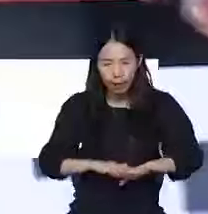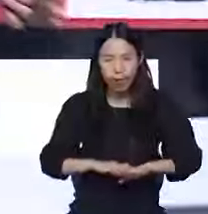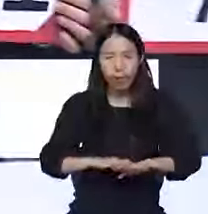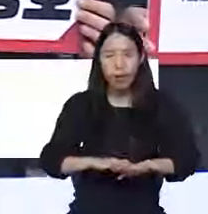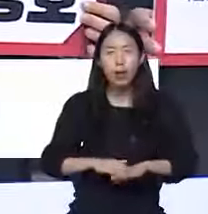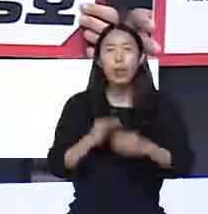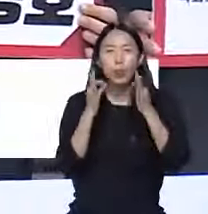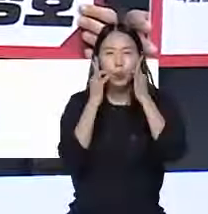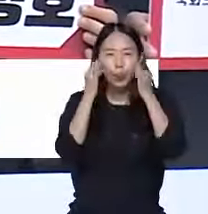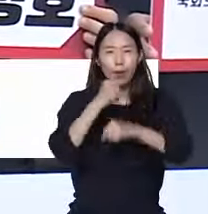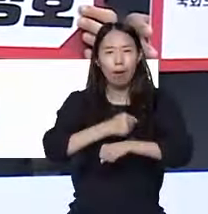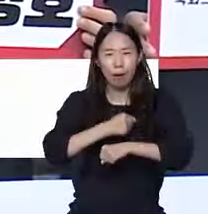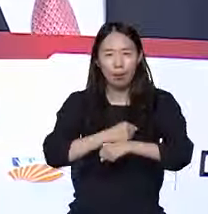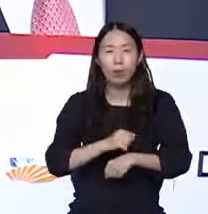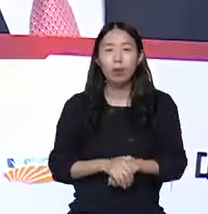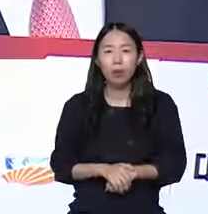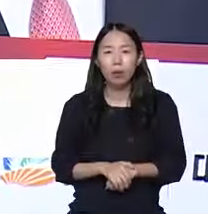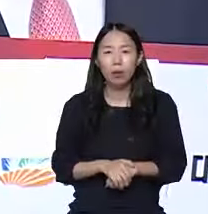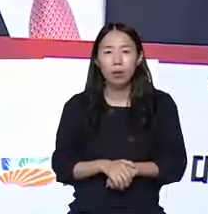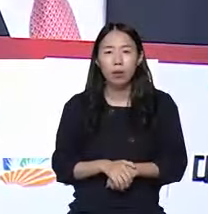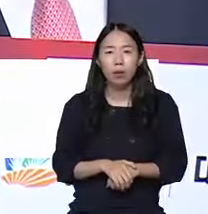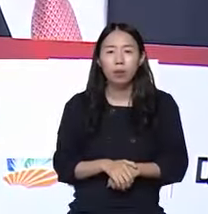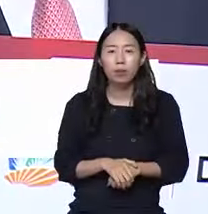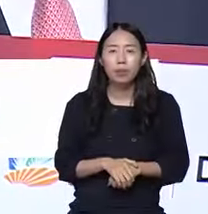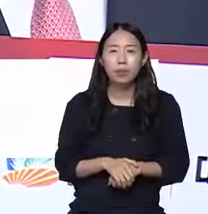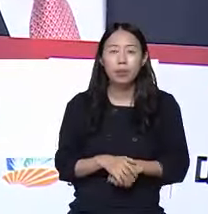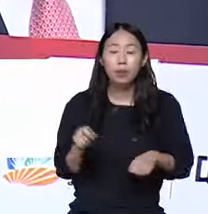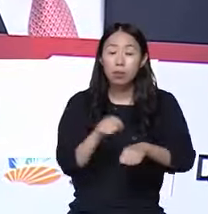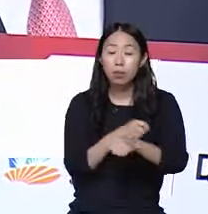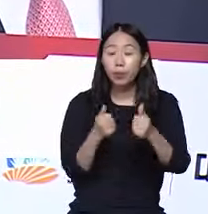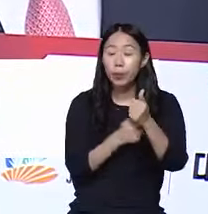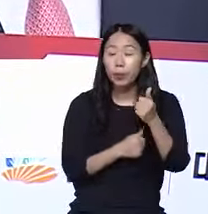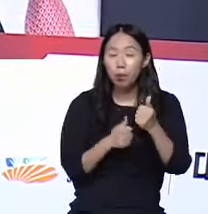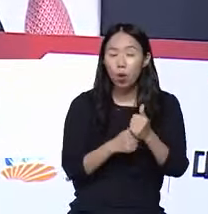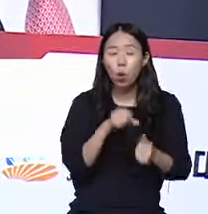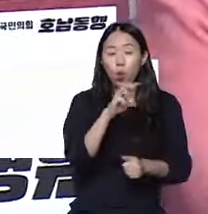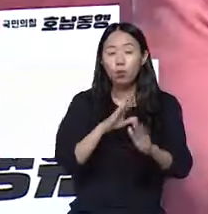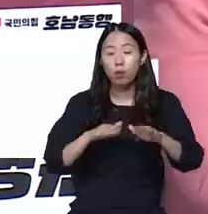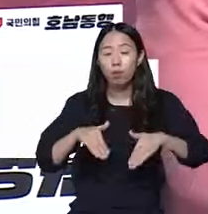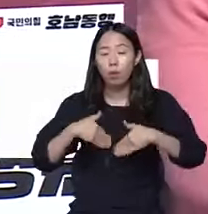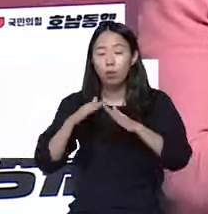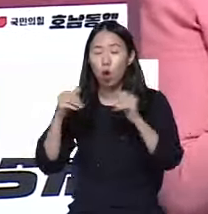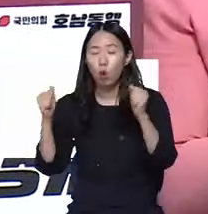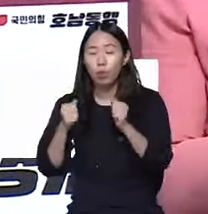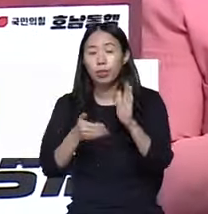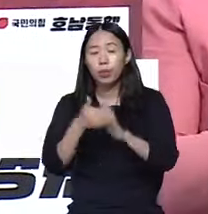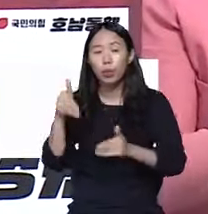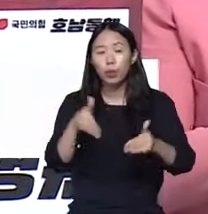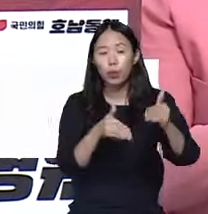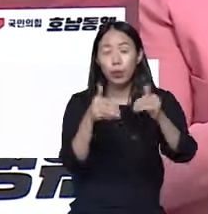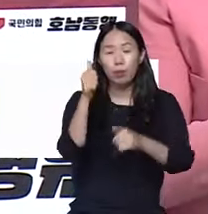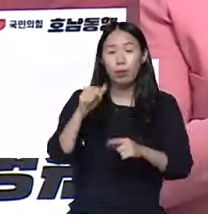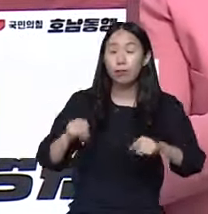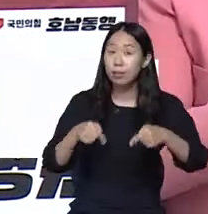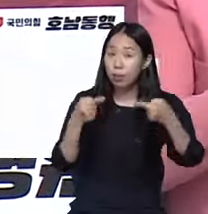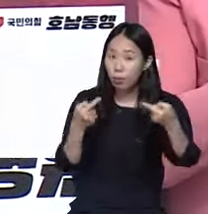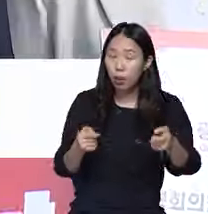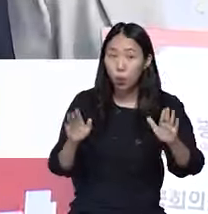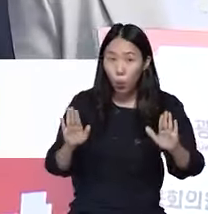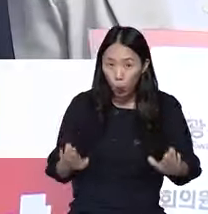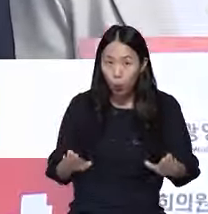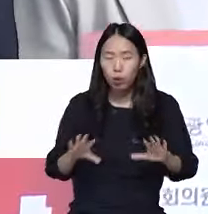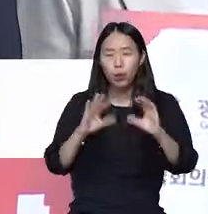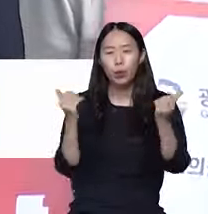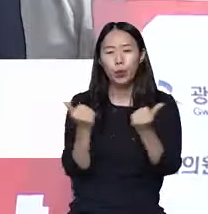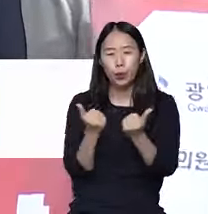다짐했습니다. 국민의힘 호남동행 국회의원 특위는 광주, 전남, 전북 시도지사가 참석한 가운데 오늘 국회